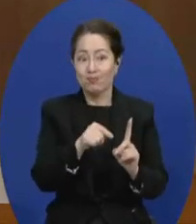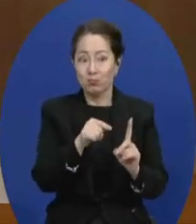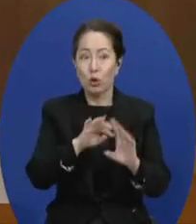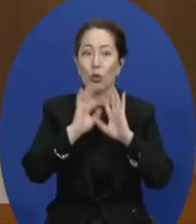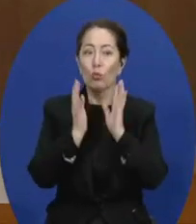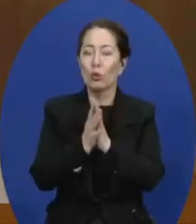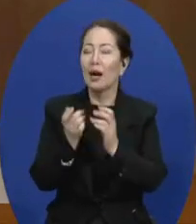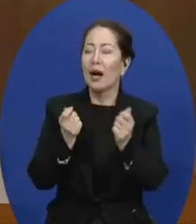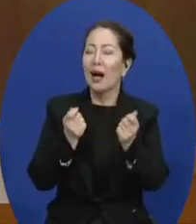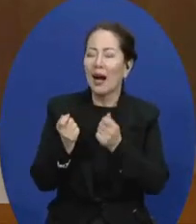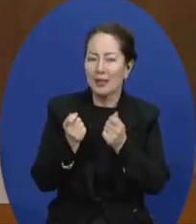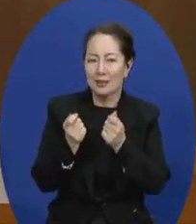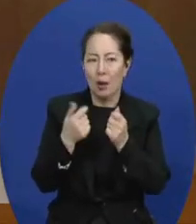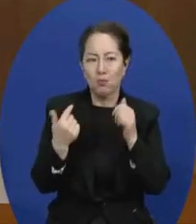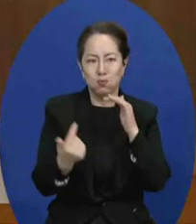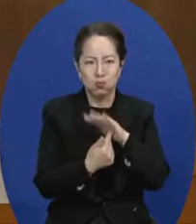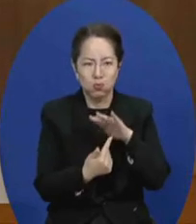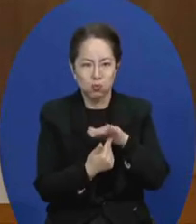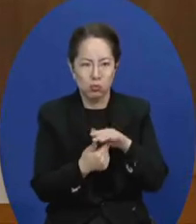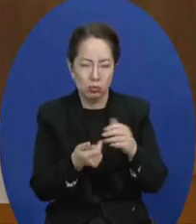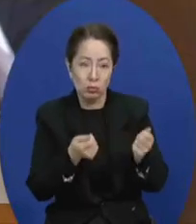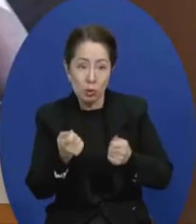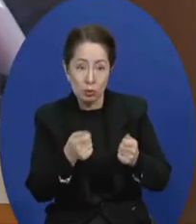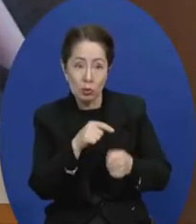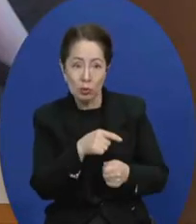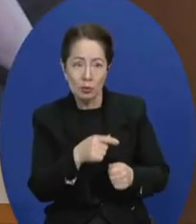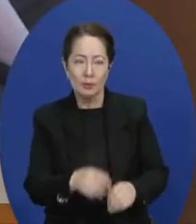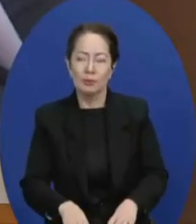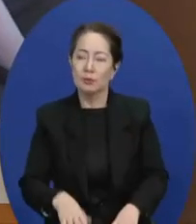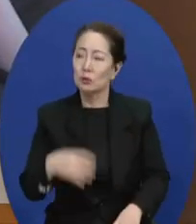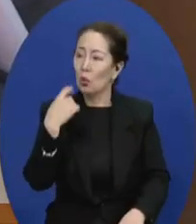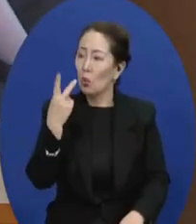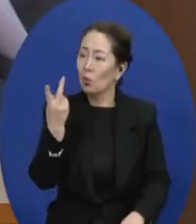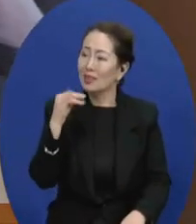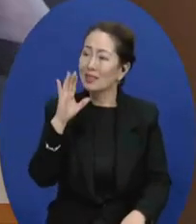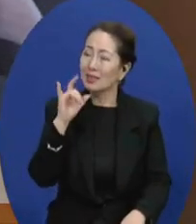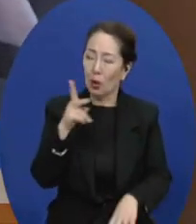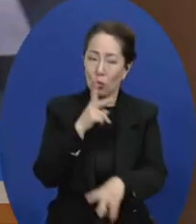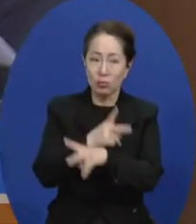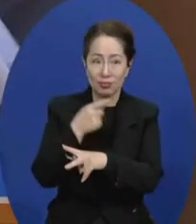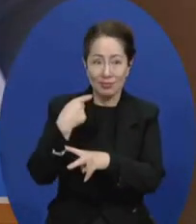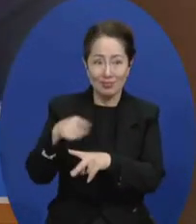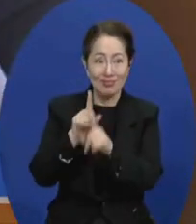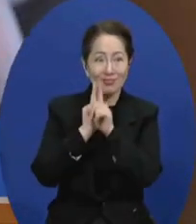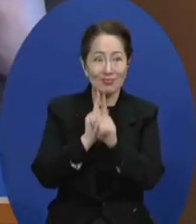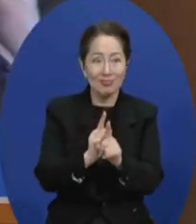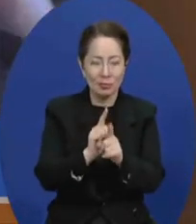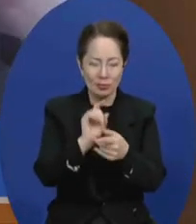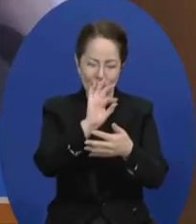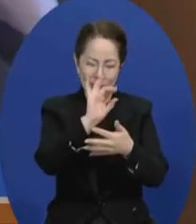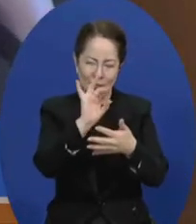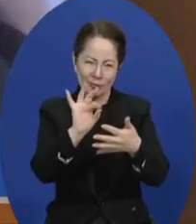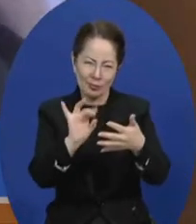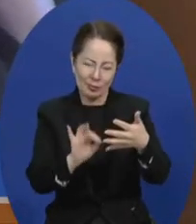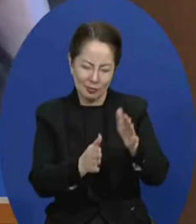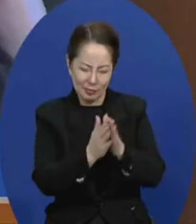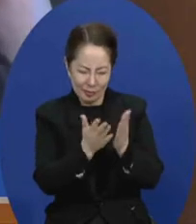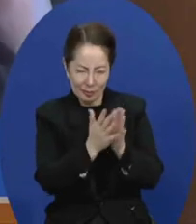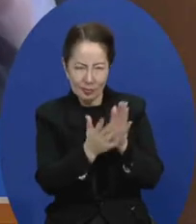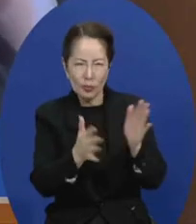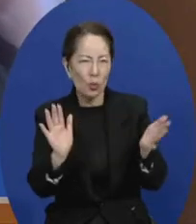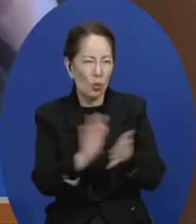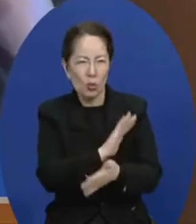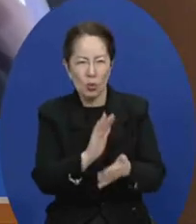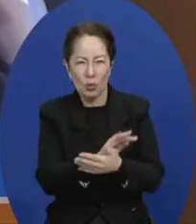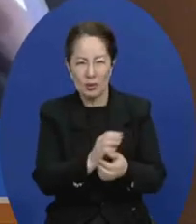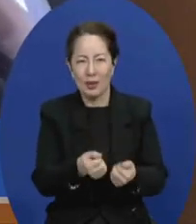бүх харилцаанд суур зохицуулалт болж өгнө. Үндсэн хуулийнхаа дагуу гарах энэ олон юм бошуухан